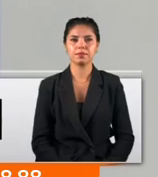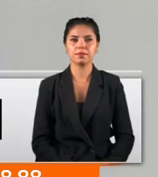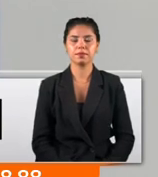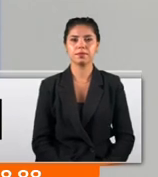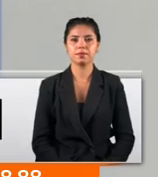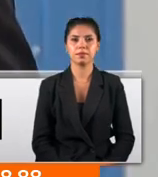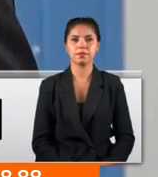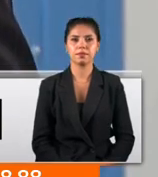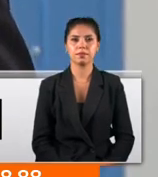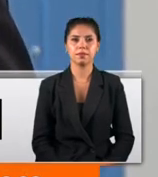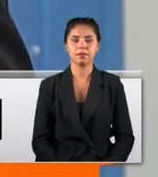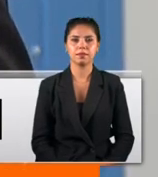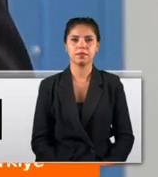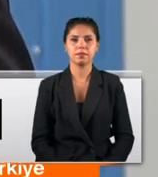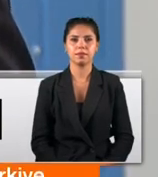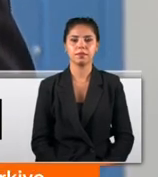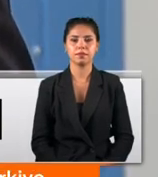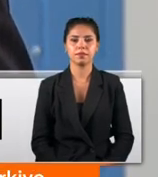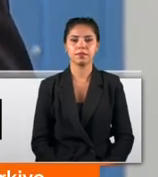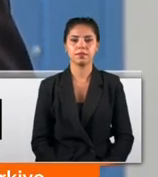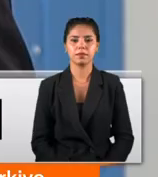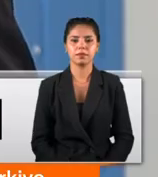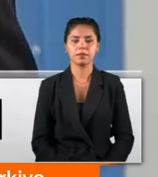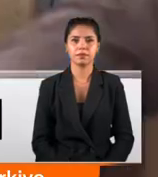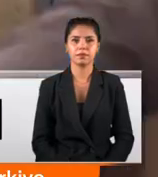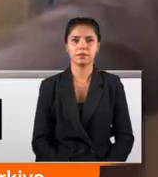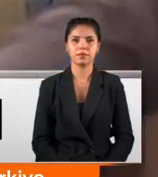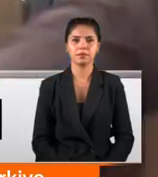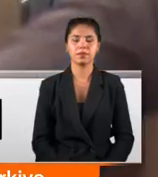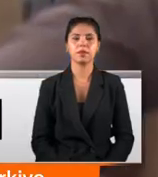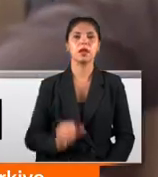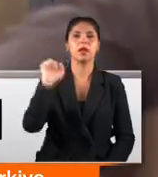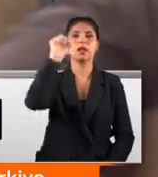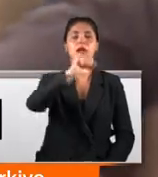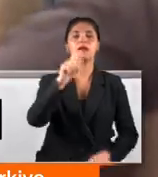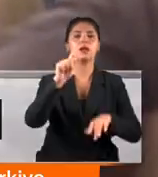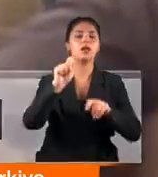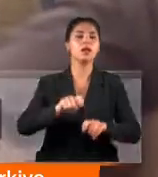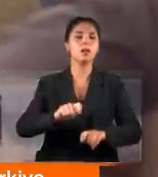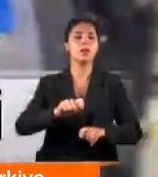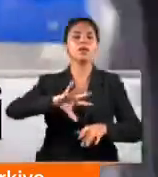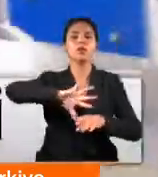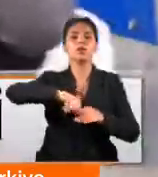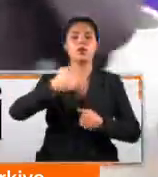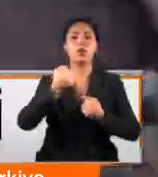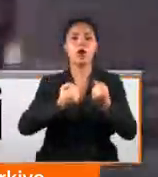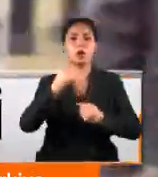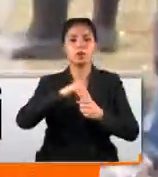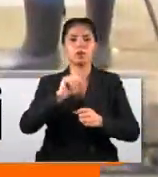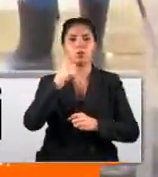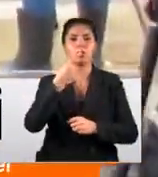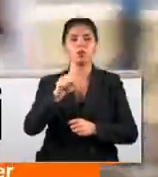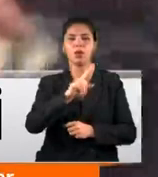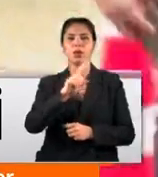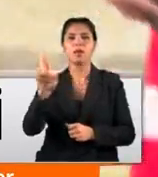emniyet güçlerimizce ve adli tıp kurumumuzun destekleriyle devam ediyor. Saldırının gerçekleştirildiği çalıntı araçta ise